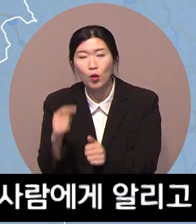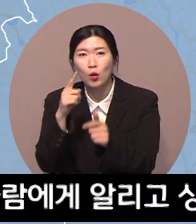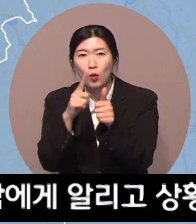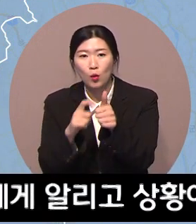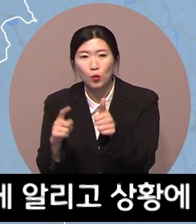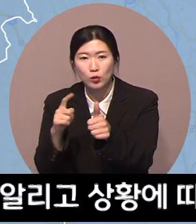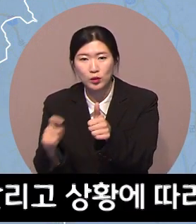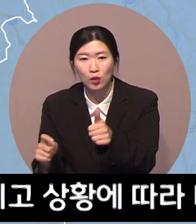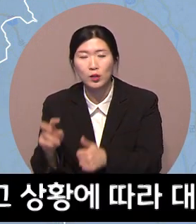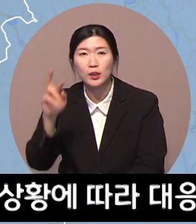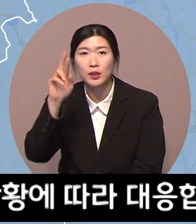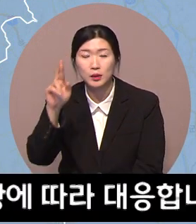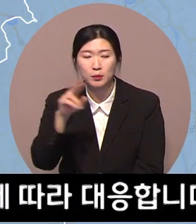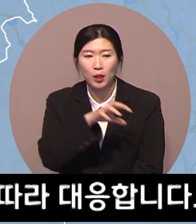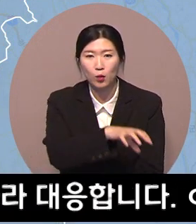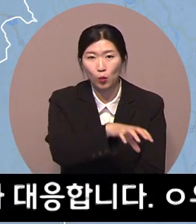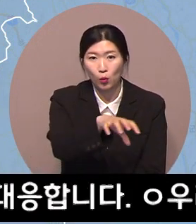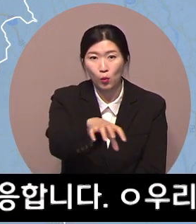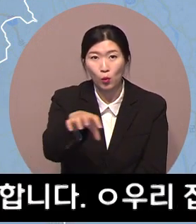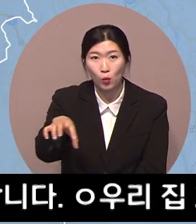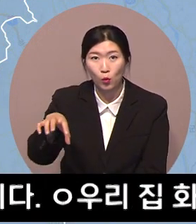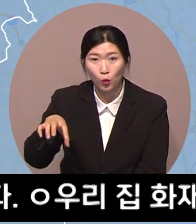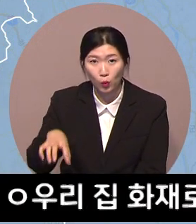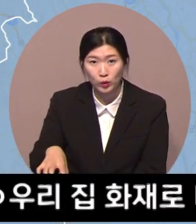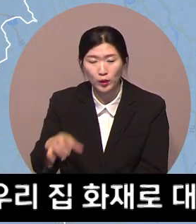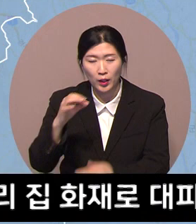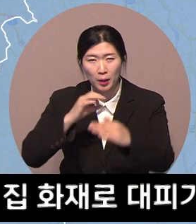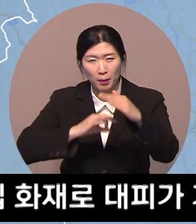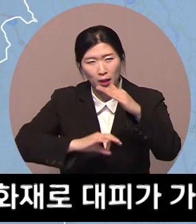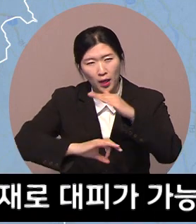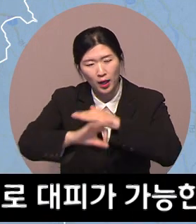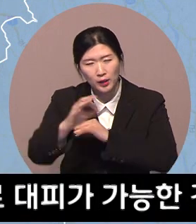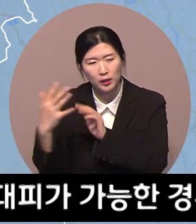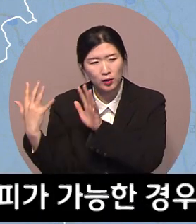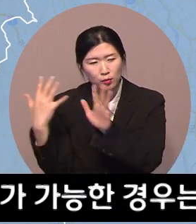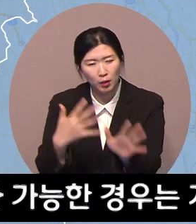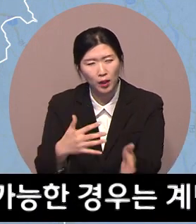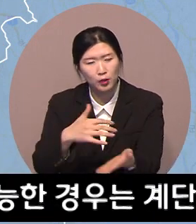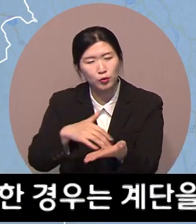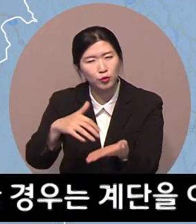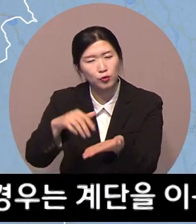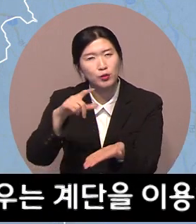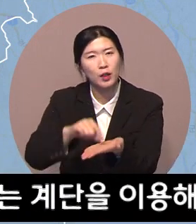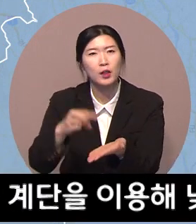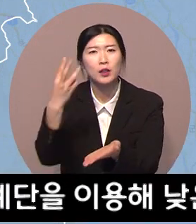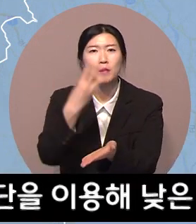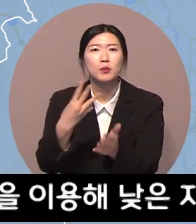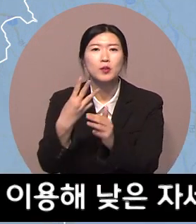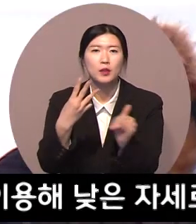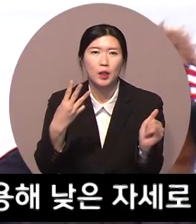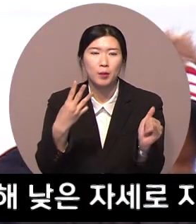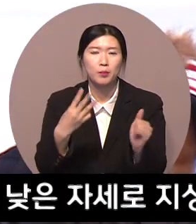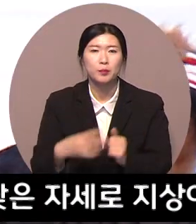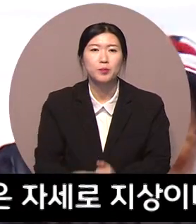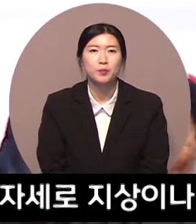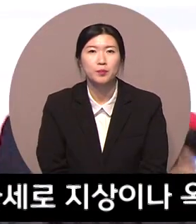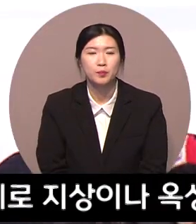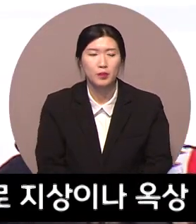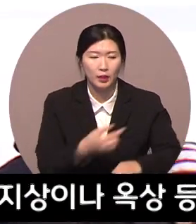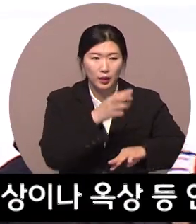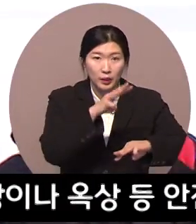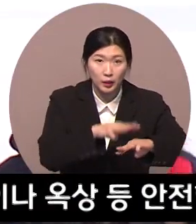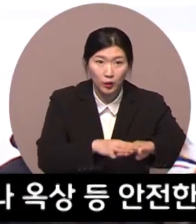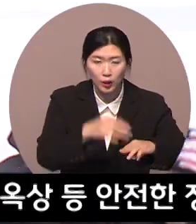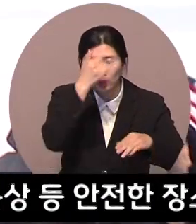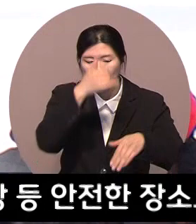백월산 금산 인삼 엑스포 광장 등에 3천명이 넘는 해도 지이 방문할 것으로 예상됩니다 대전시와